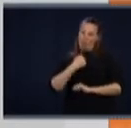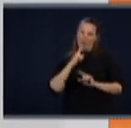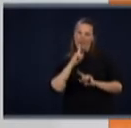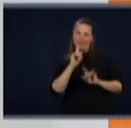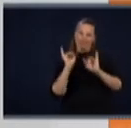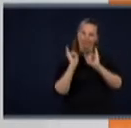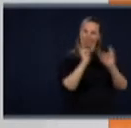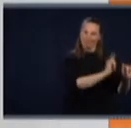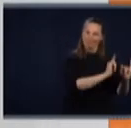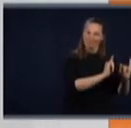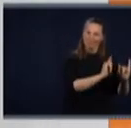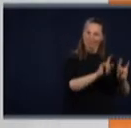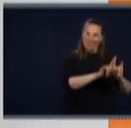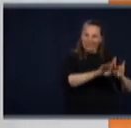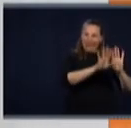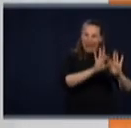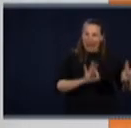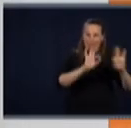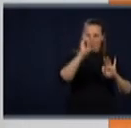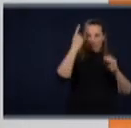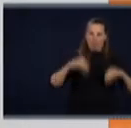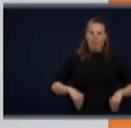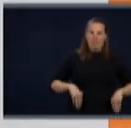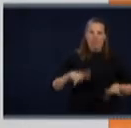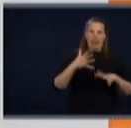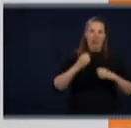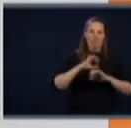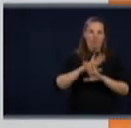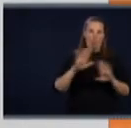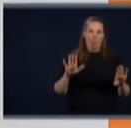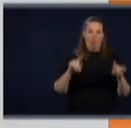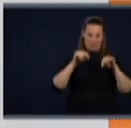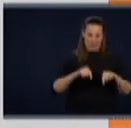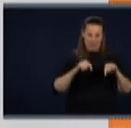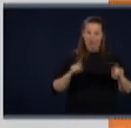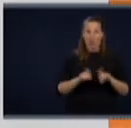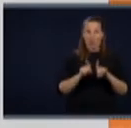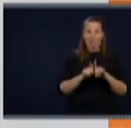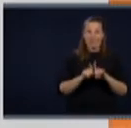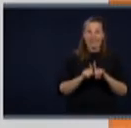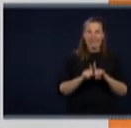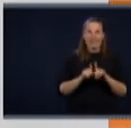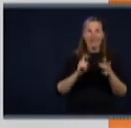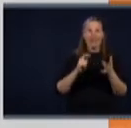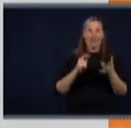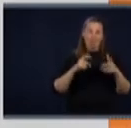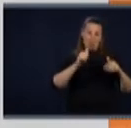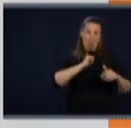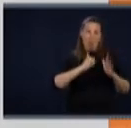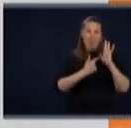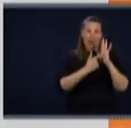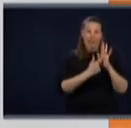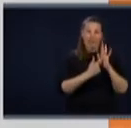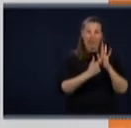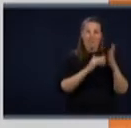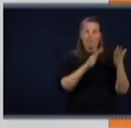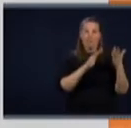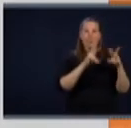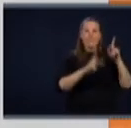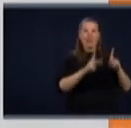premier ministre parce qu'on a besoin de lui pour prendre des décisions. C'est la même chose pour nous. Nos contacts sont excessivement rares dans la communauté